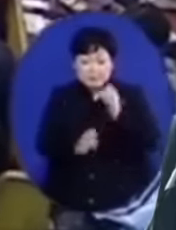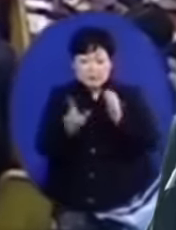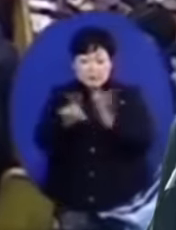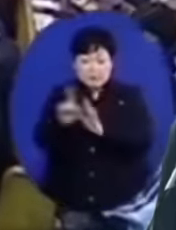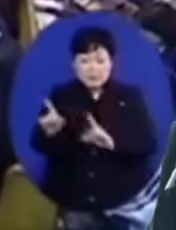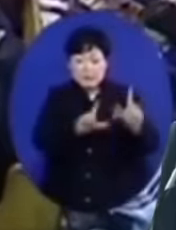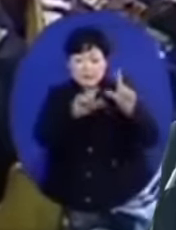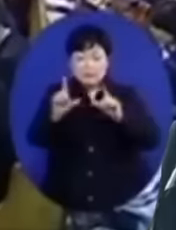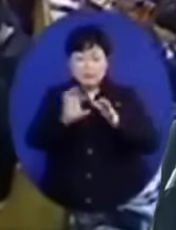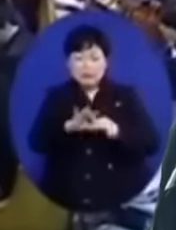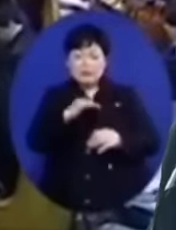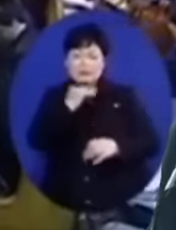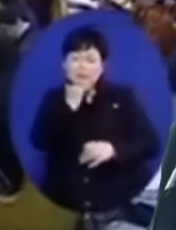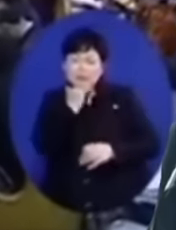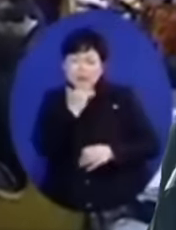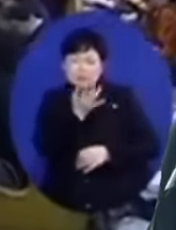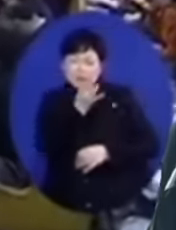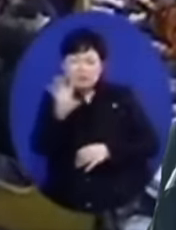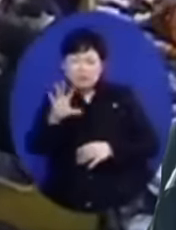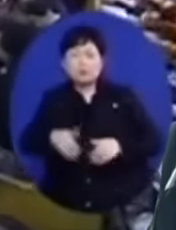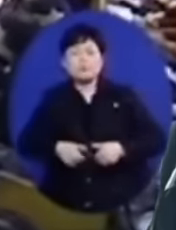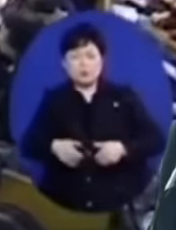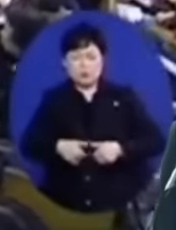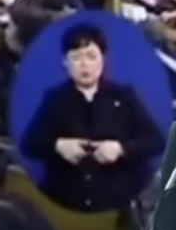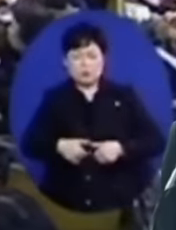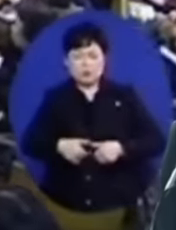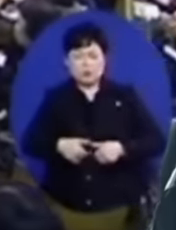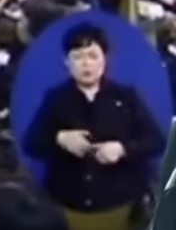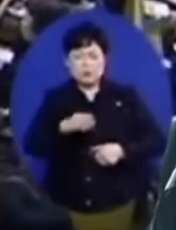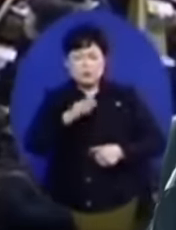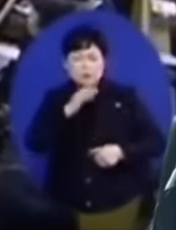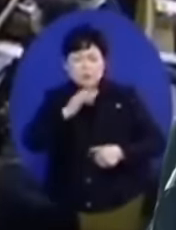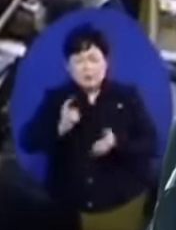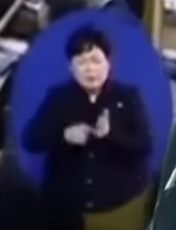신앙생활에 기다림이 절대로 필요합니다. 조급하게 느끼지